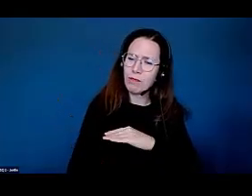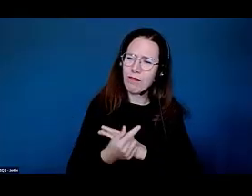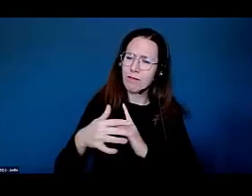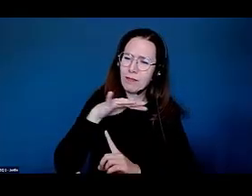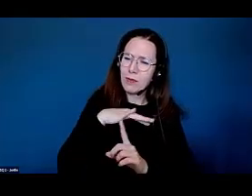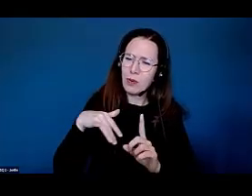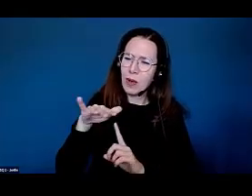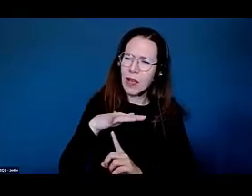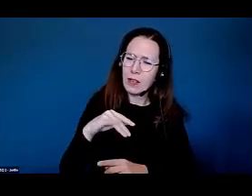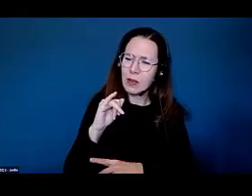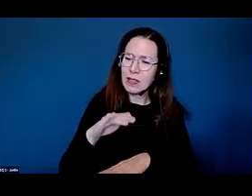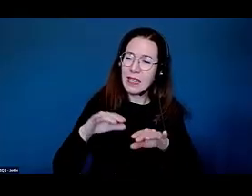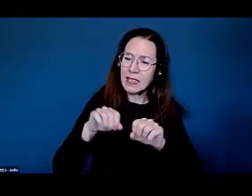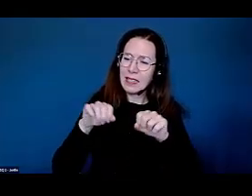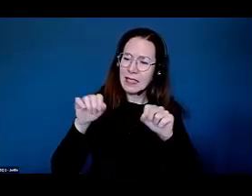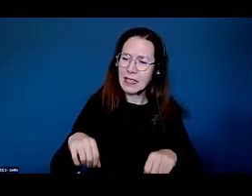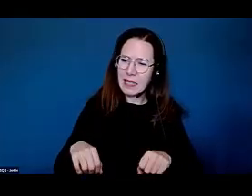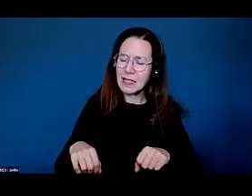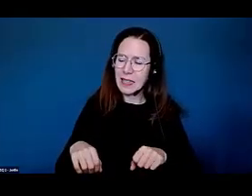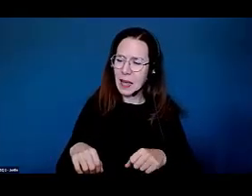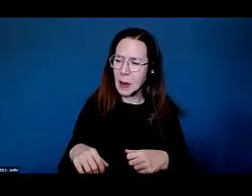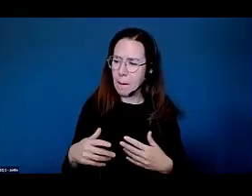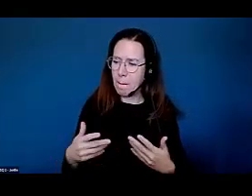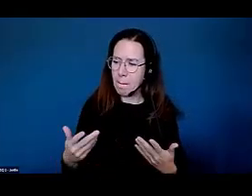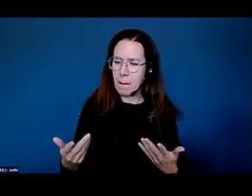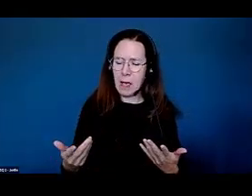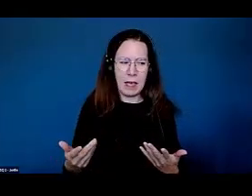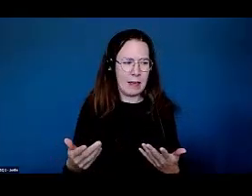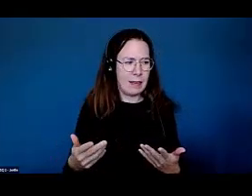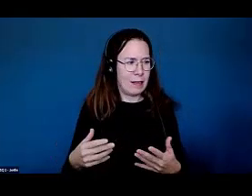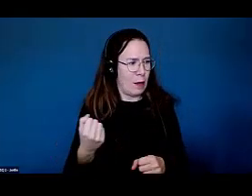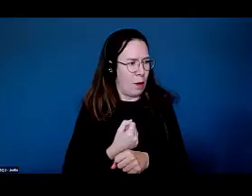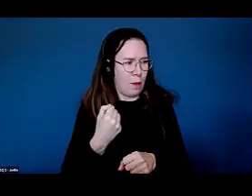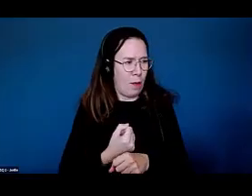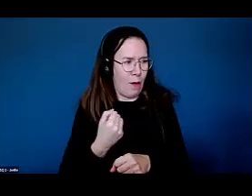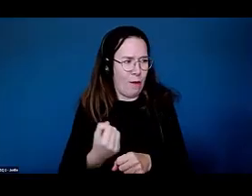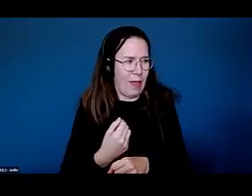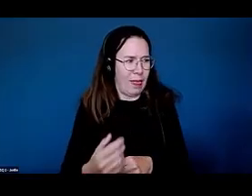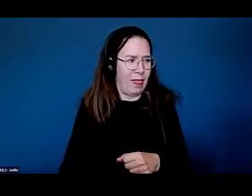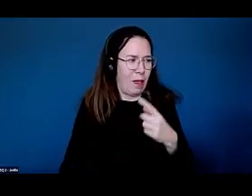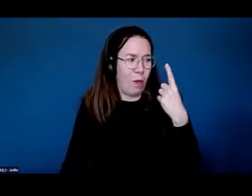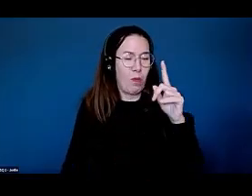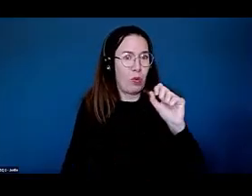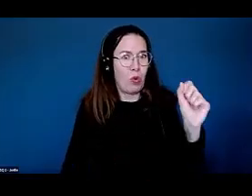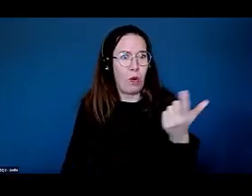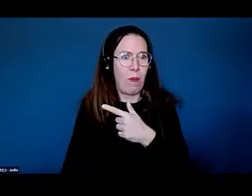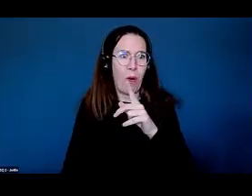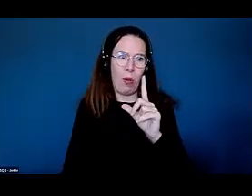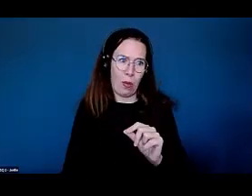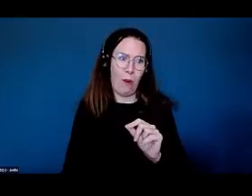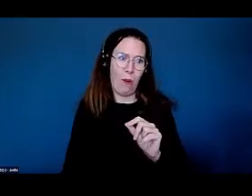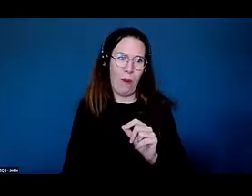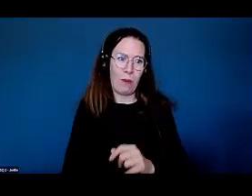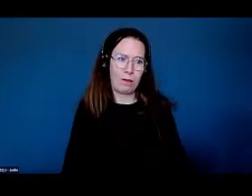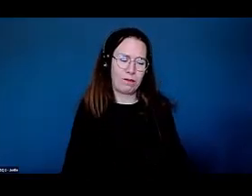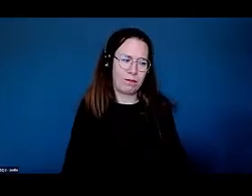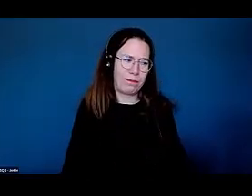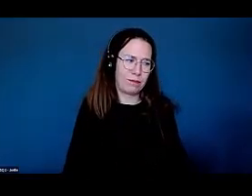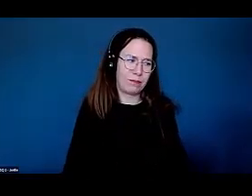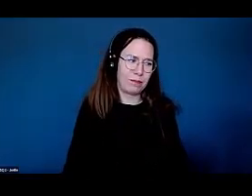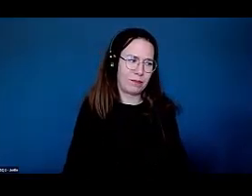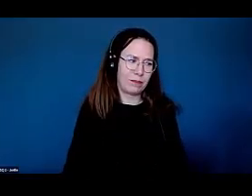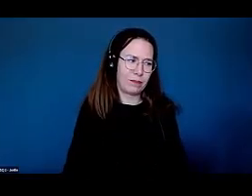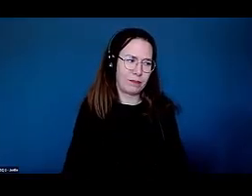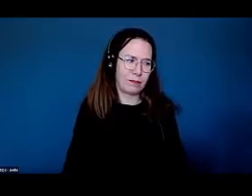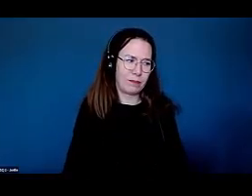à ce qui se passe lorsque les systèmes n'ont pas été conçus pour tout le monde. Et cela nous rappelle